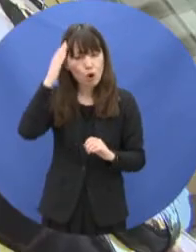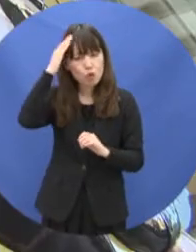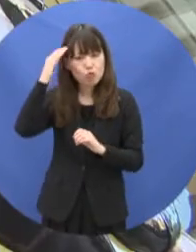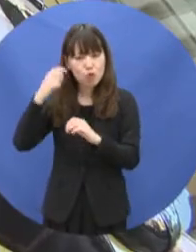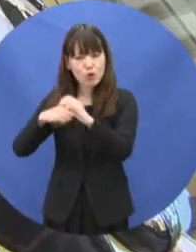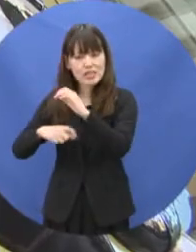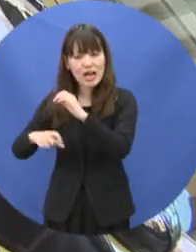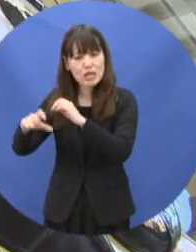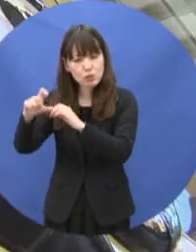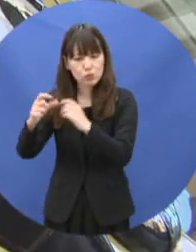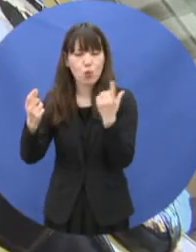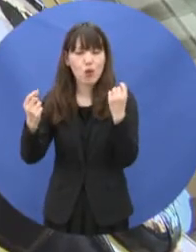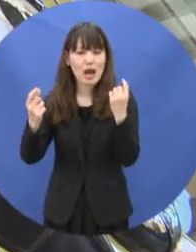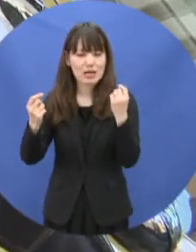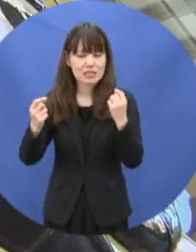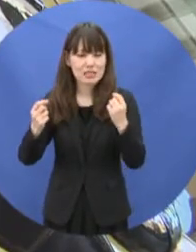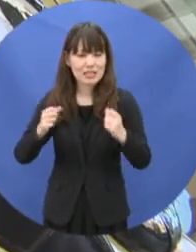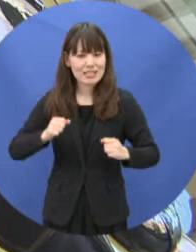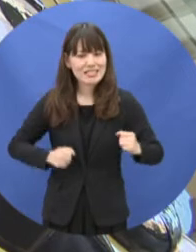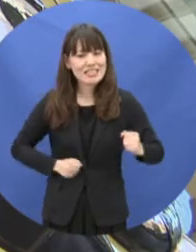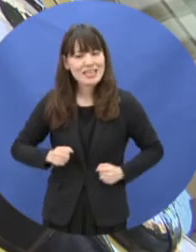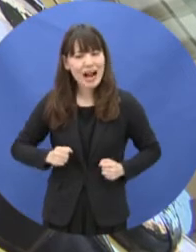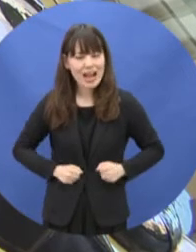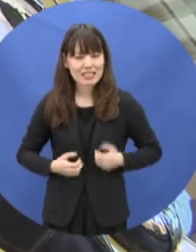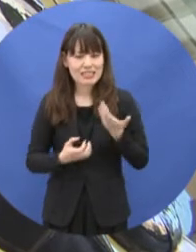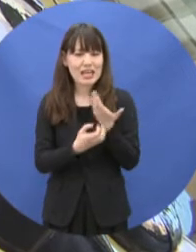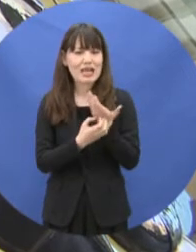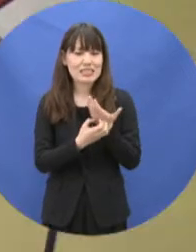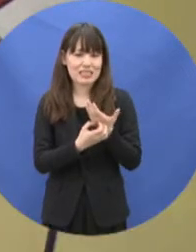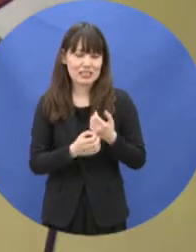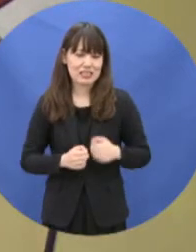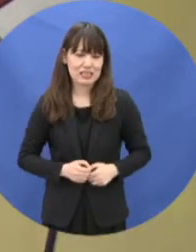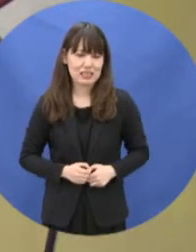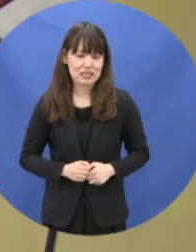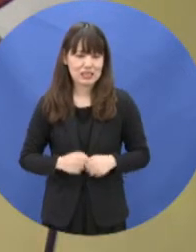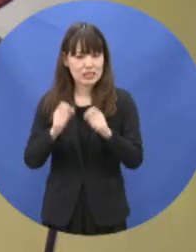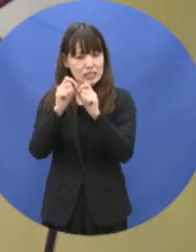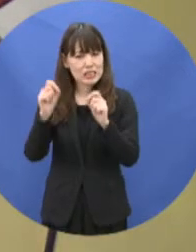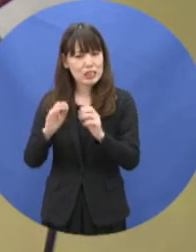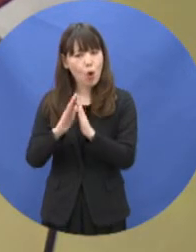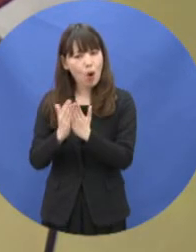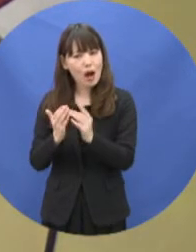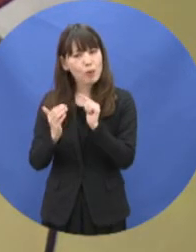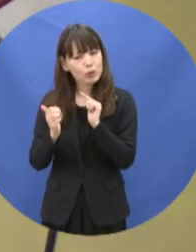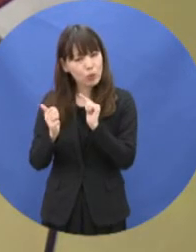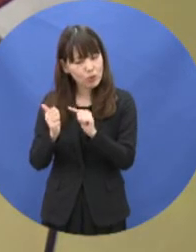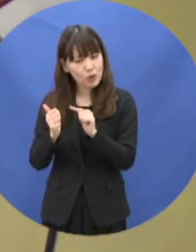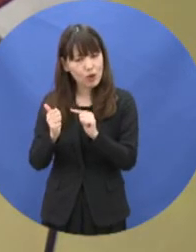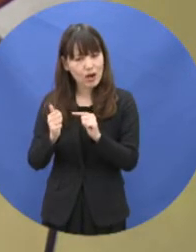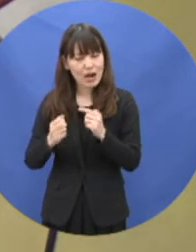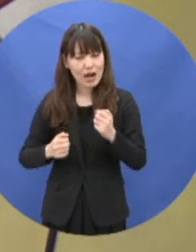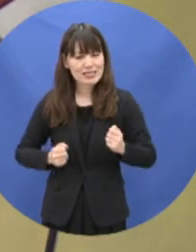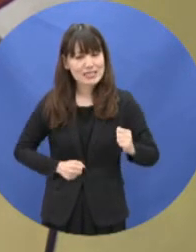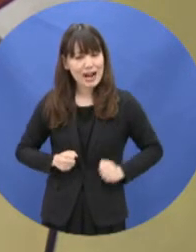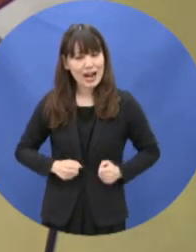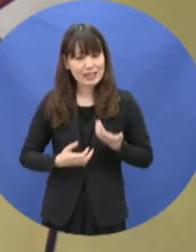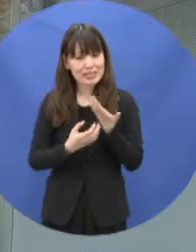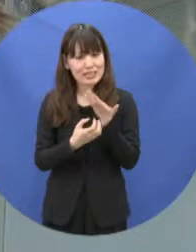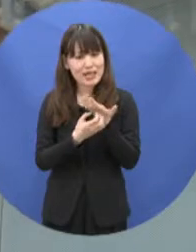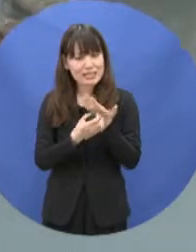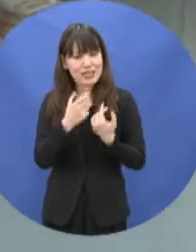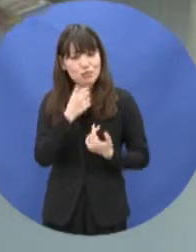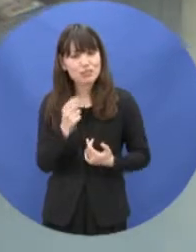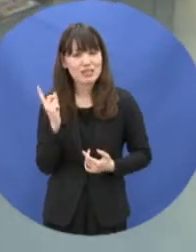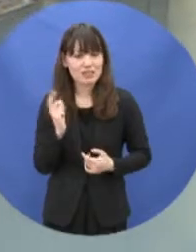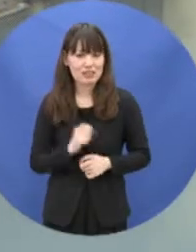でも取り入れていた信楽焼です。 なるほど。 岡本太郎は信楽焼を気に入っていたんですね。